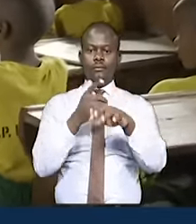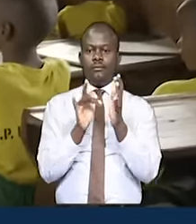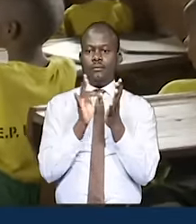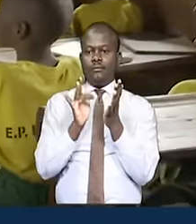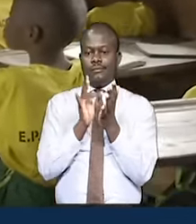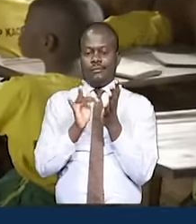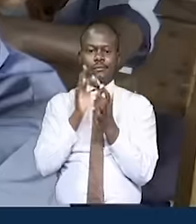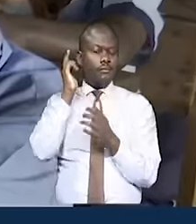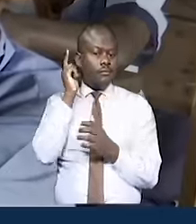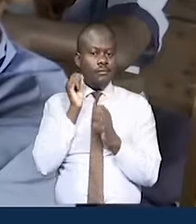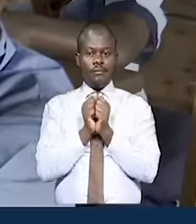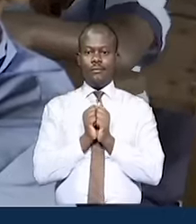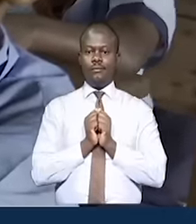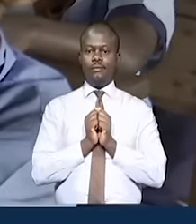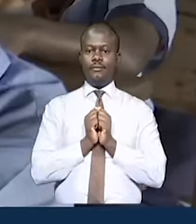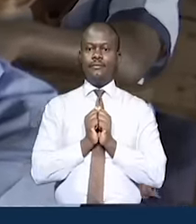smartphones.